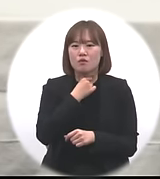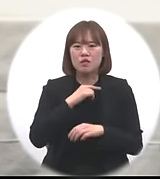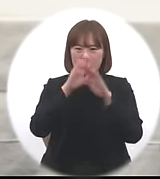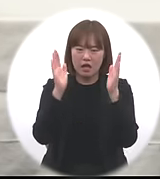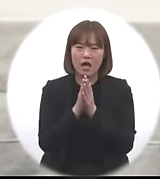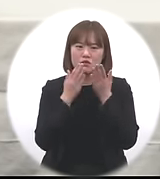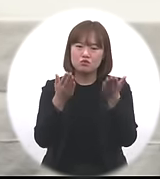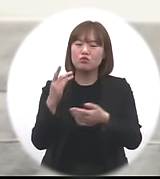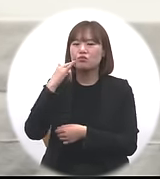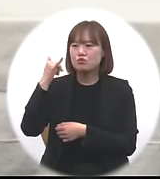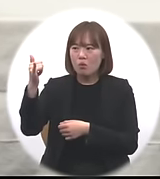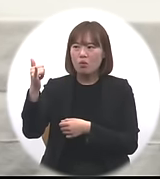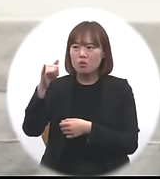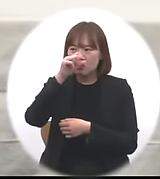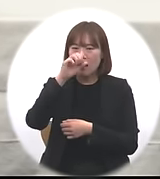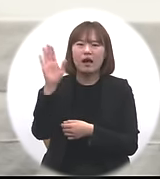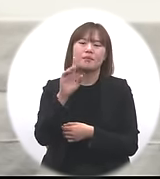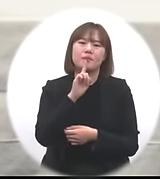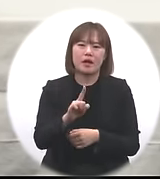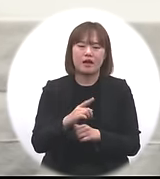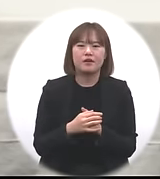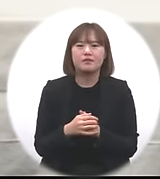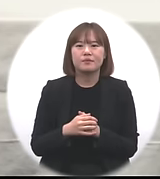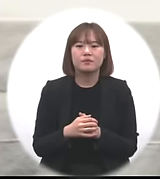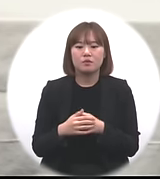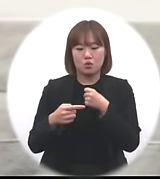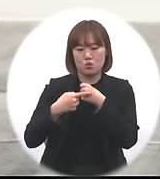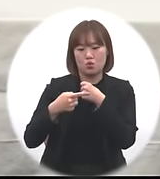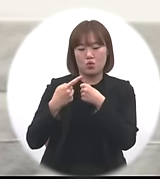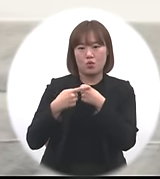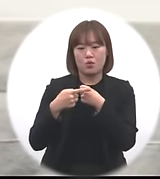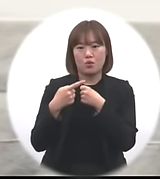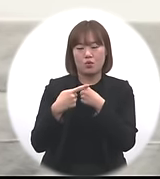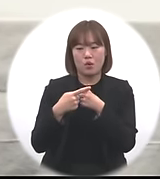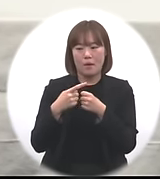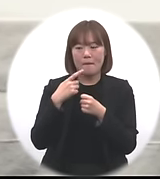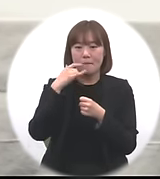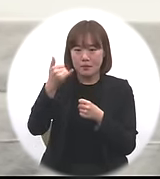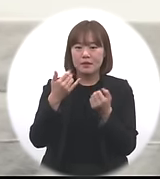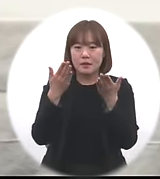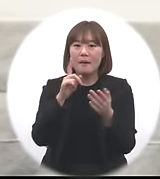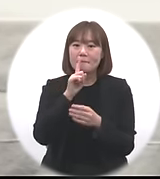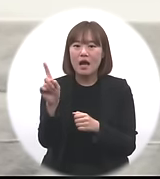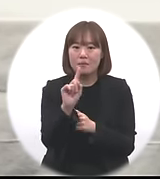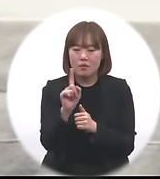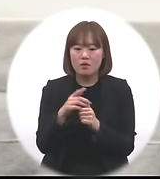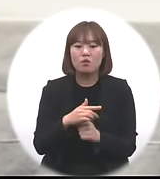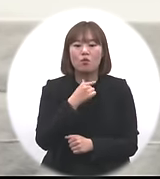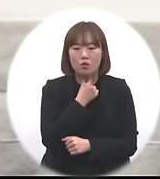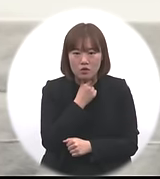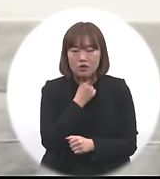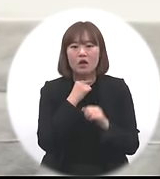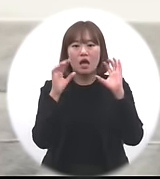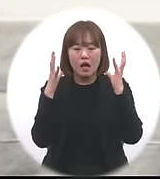중에 하나가 애가 원하는 걸 다 해주는 게 좋은 부모가 절대로 아니라는 겁니다. 제가 초등학교 보호자분들한테 늘상